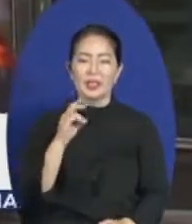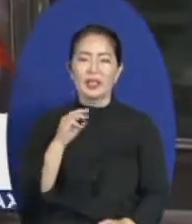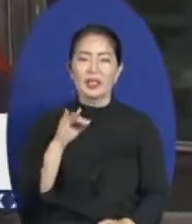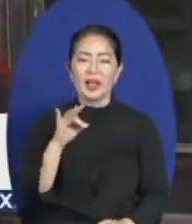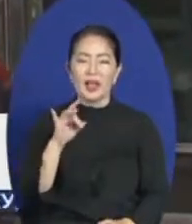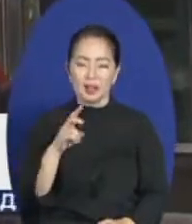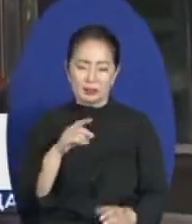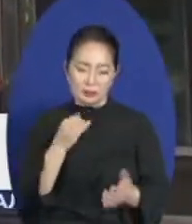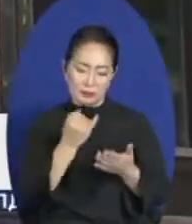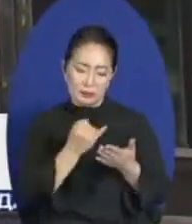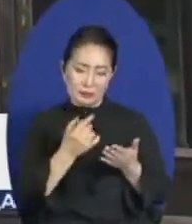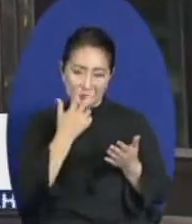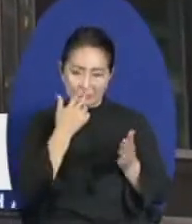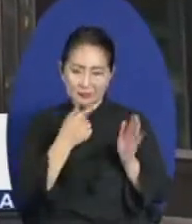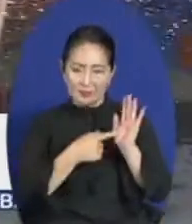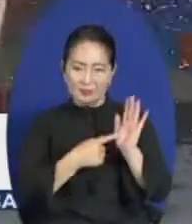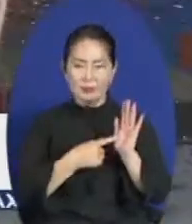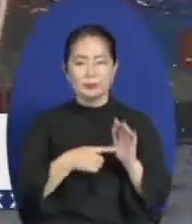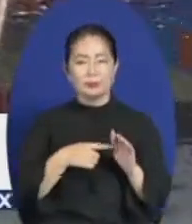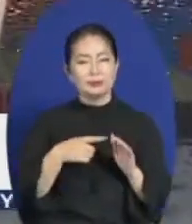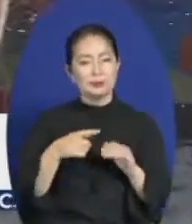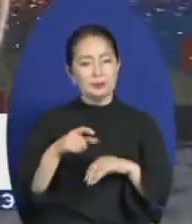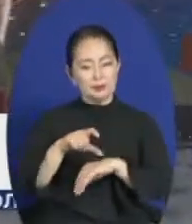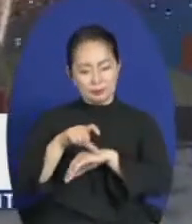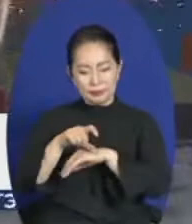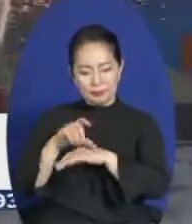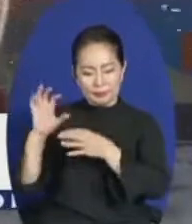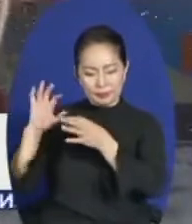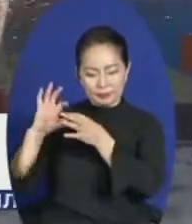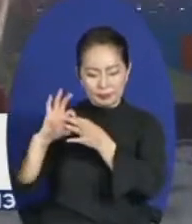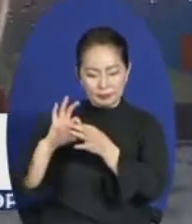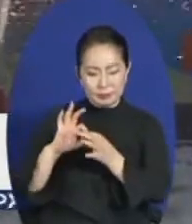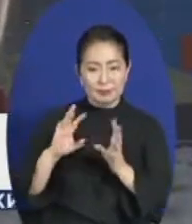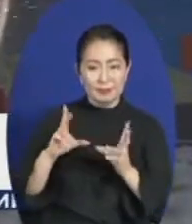байна. Харин мэрэгжлийн боловсон хүчний залгамж чалааг сайжруулах тал дээр